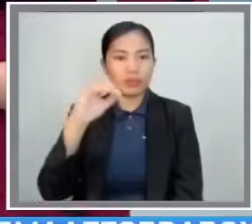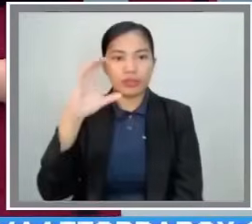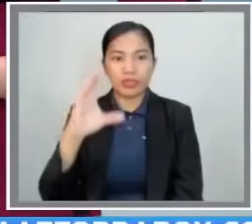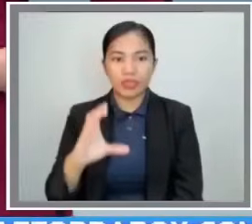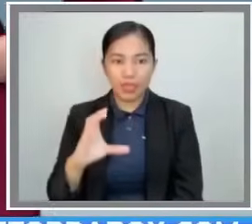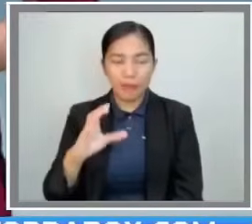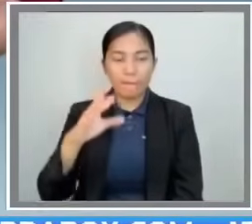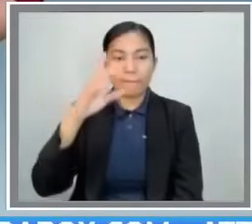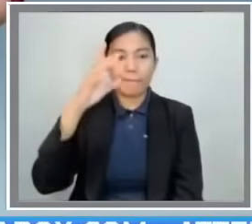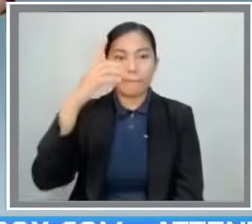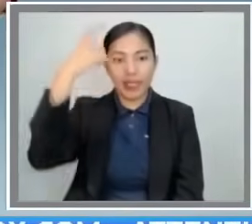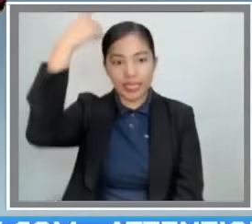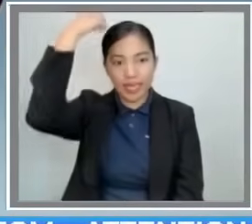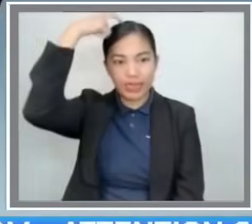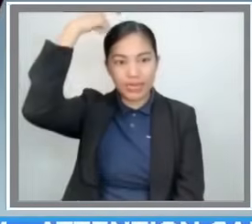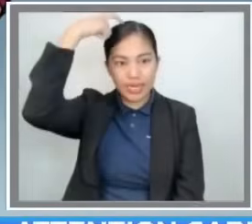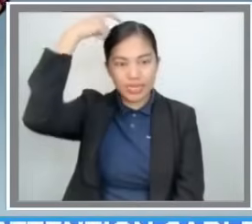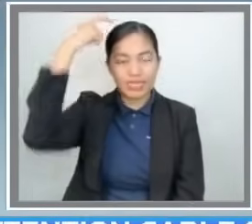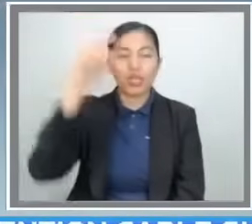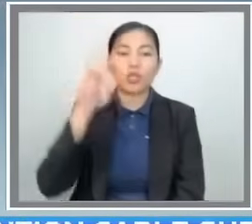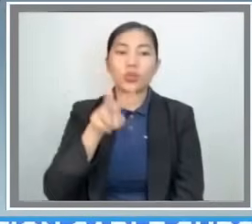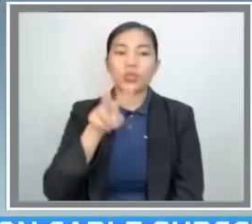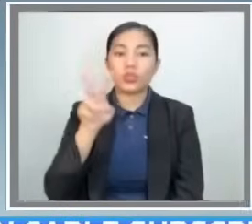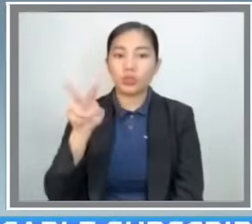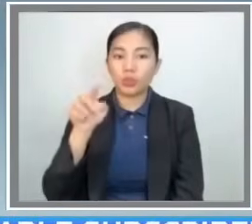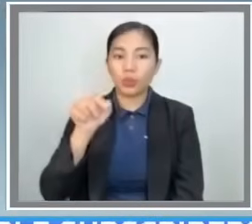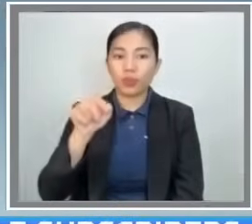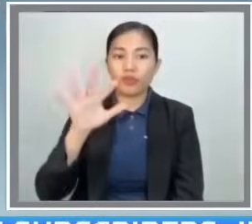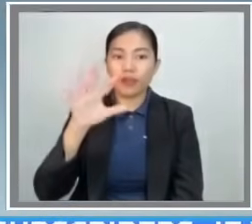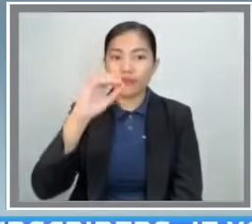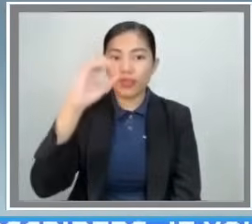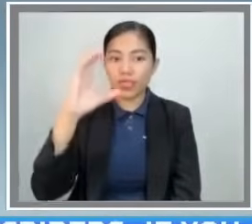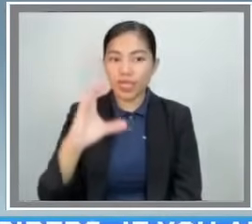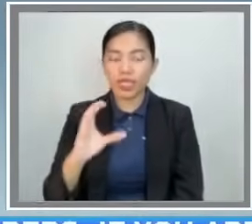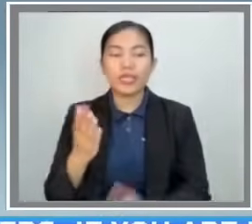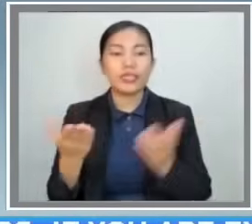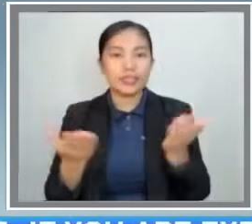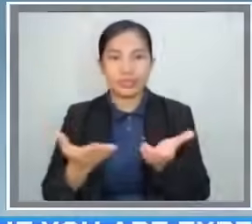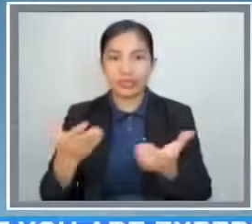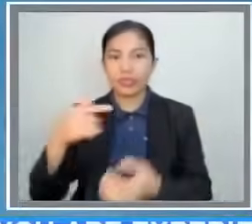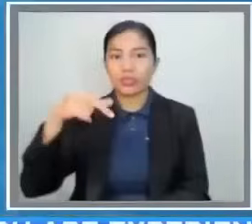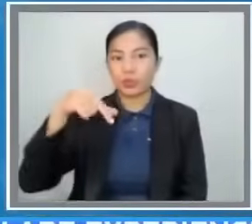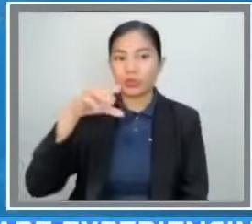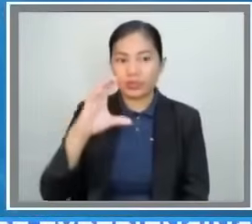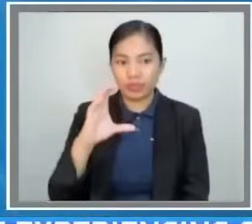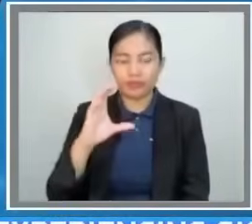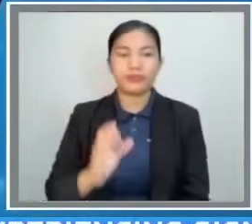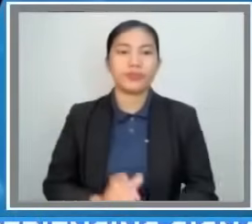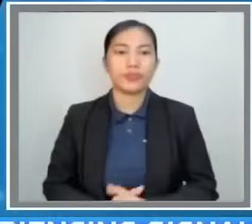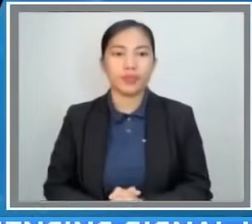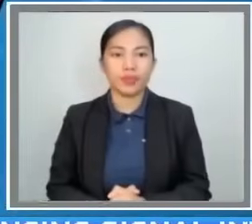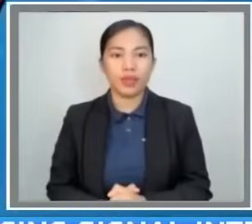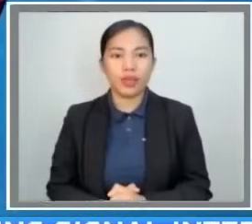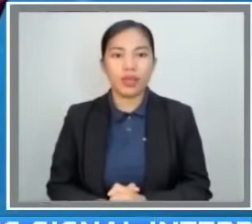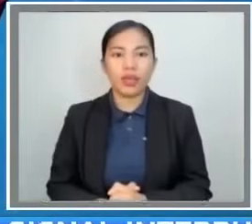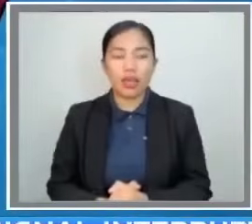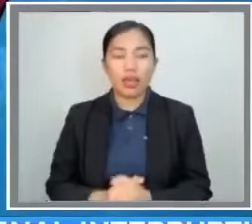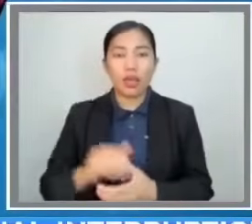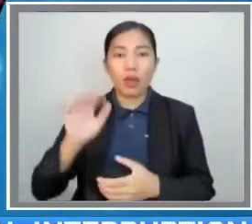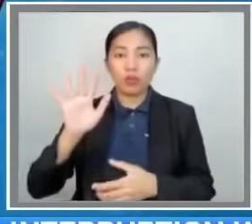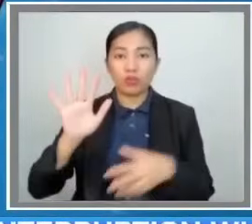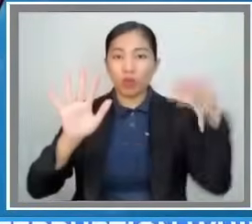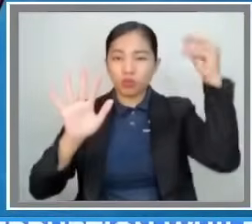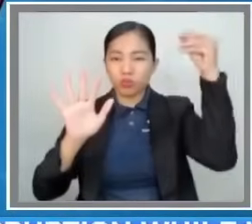Batanes, habang 22.5 degrees Celsius dito naman sa Quezon City. Dahil sa amihan, maalon at delikado